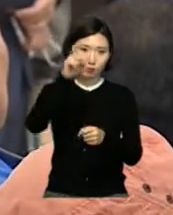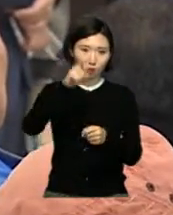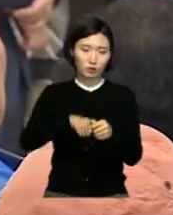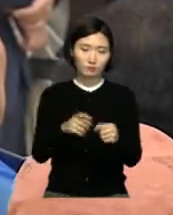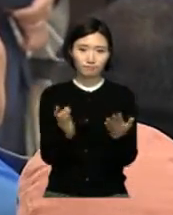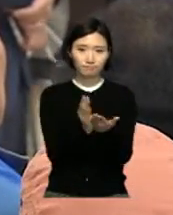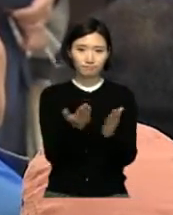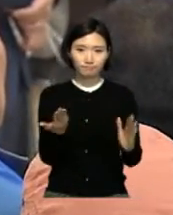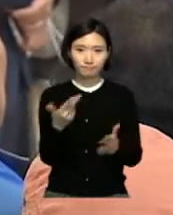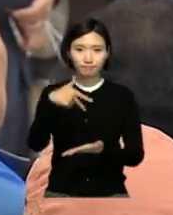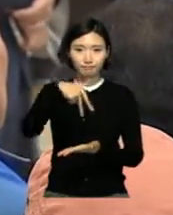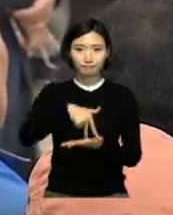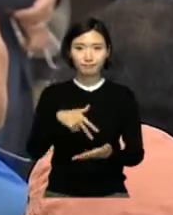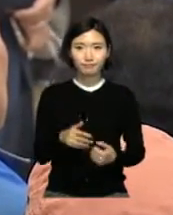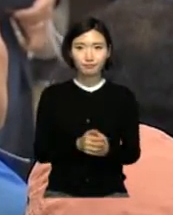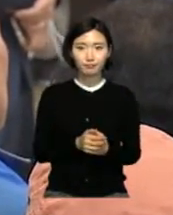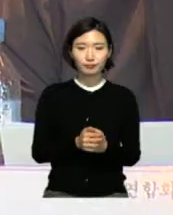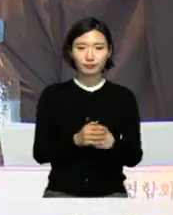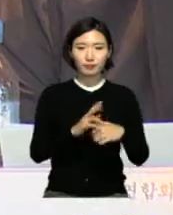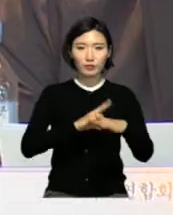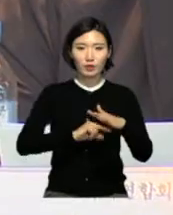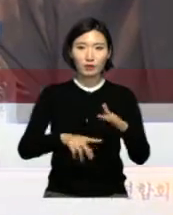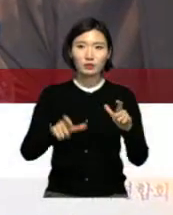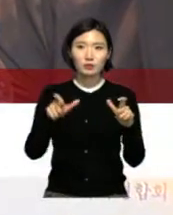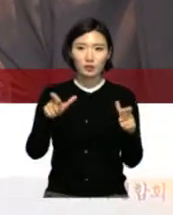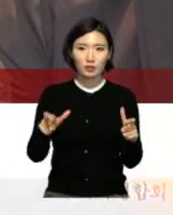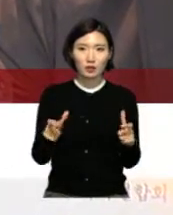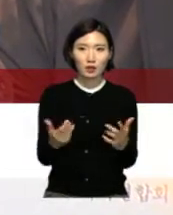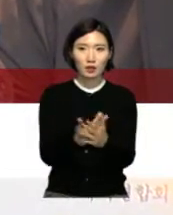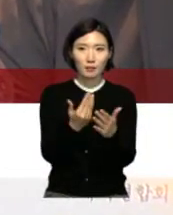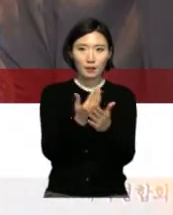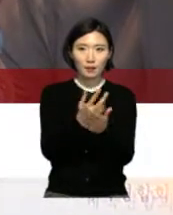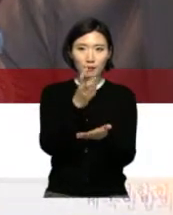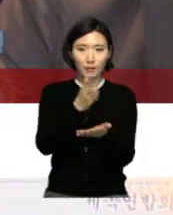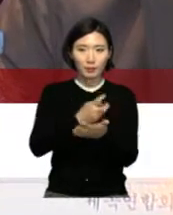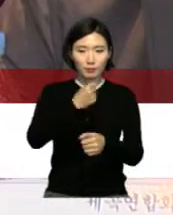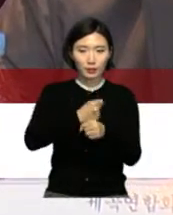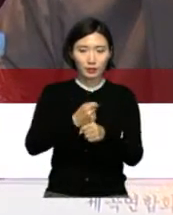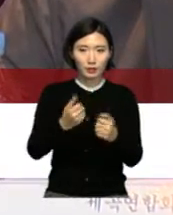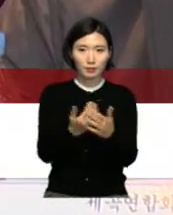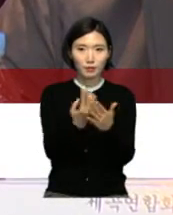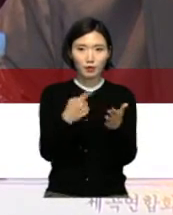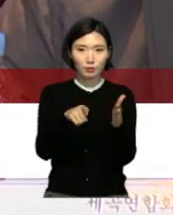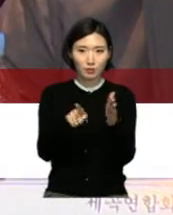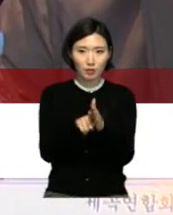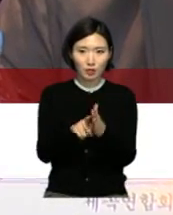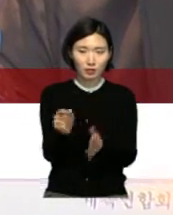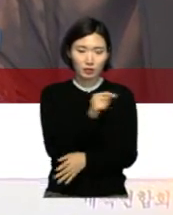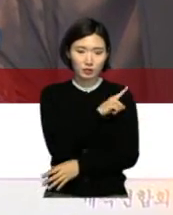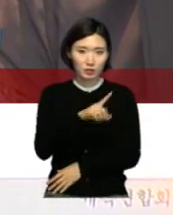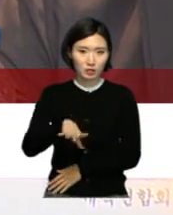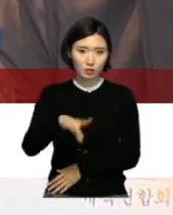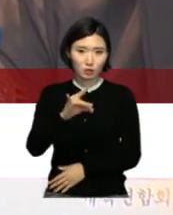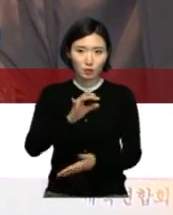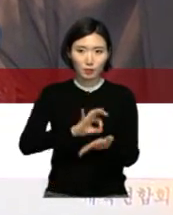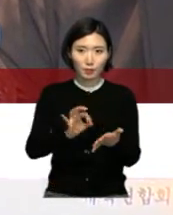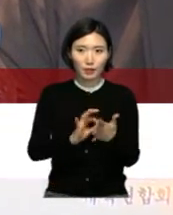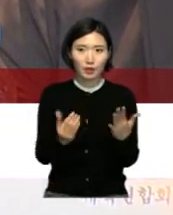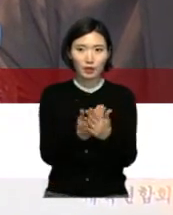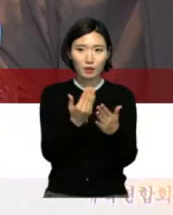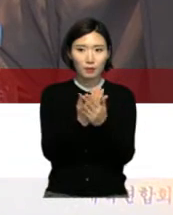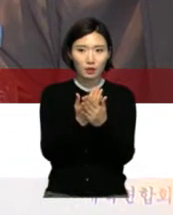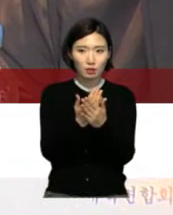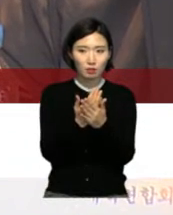입장입니다 그러니까 역시 꼼 개울 고경표 까지 만들어서 개발하려고 최소 역시 꿀을 최초로 적용해서 막 개발하겠다고